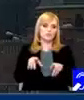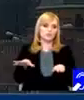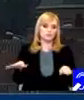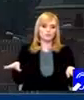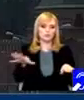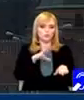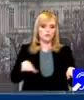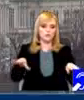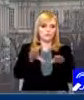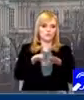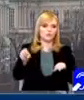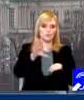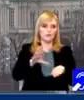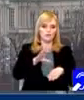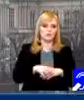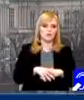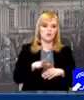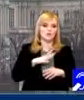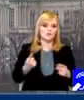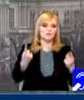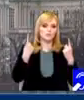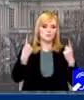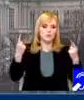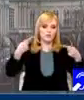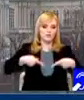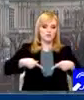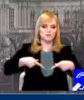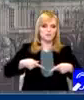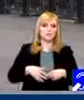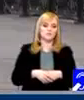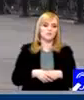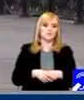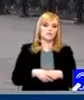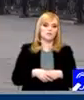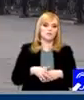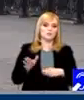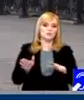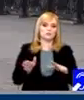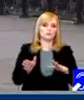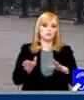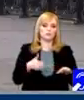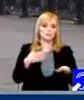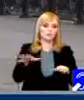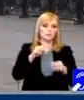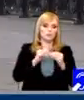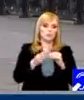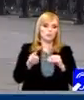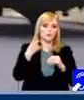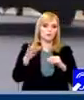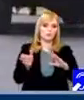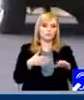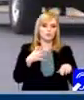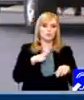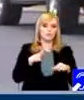occidental. Este cea mai mare criză diplomatică după anexarea Crimeei și, în ultimul rând,